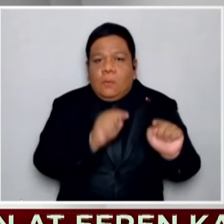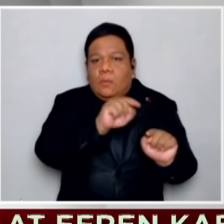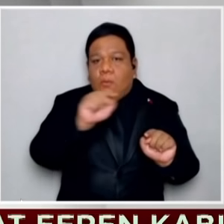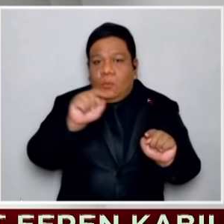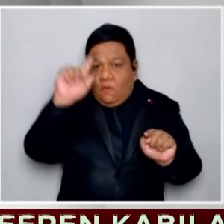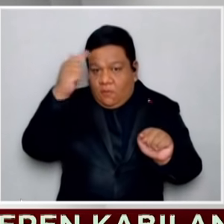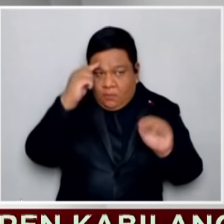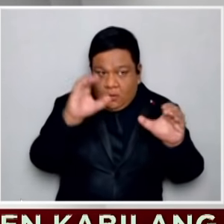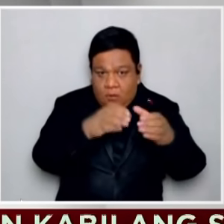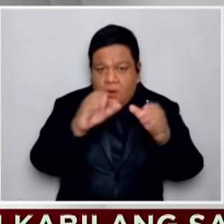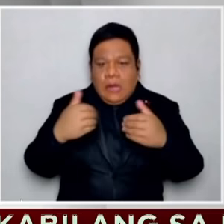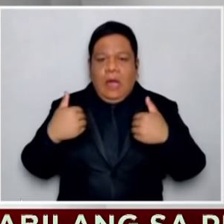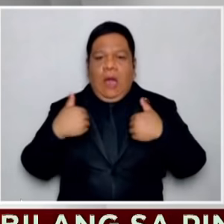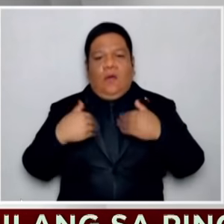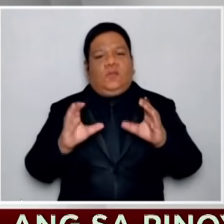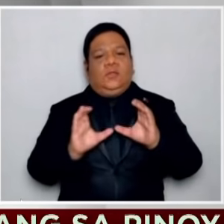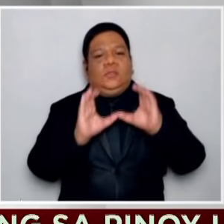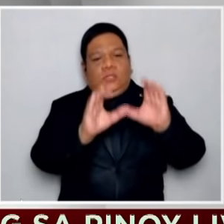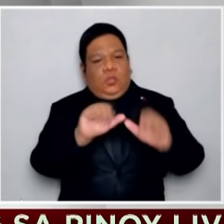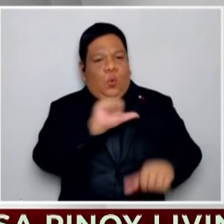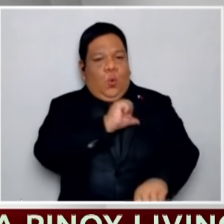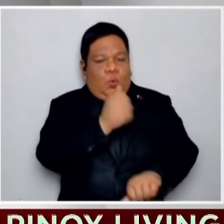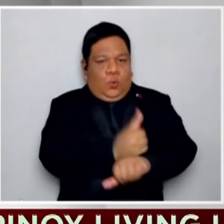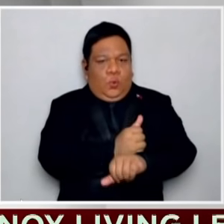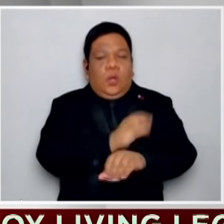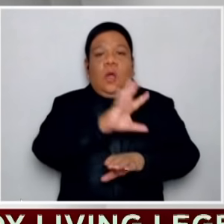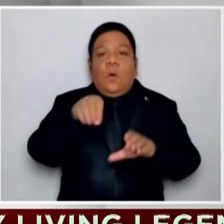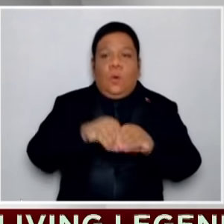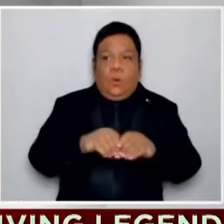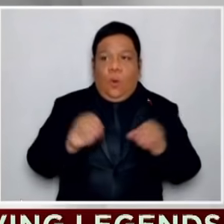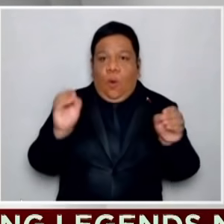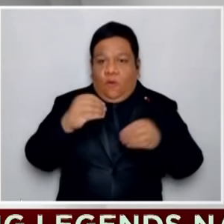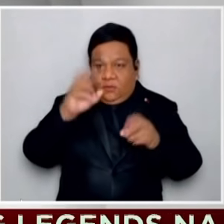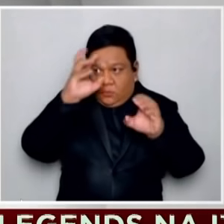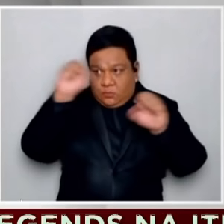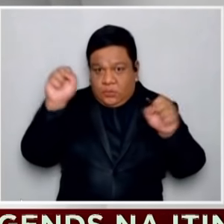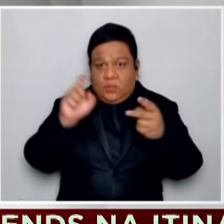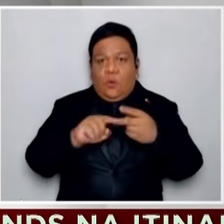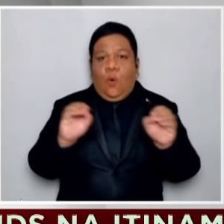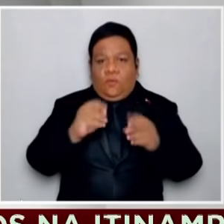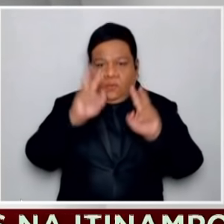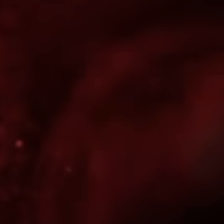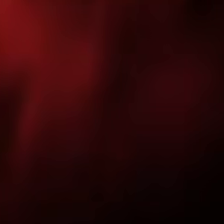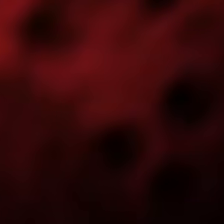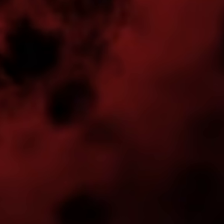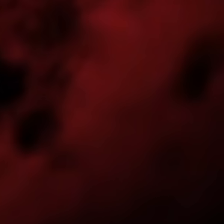na ang Office of the President, Office of the Vice President at COMELEC.